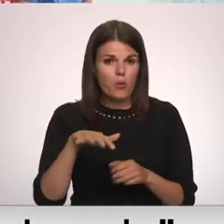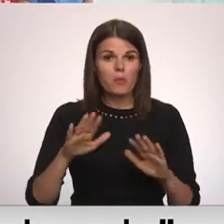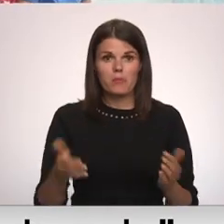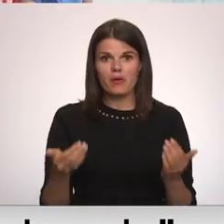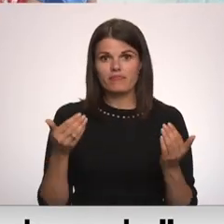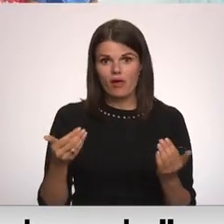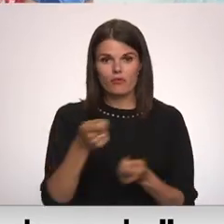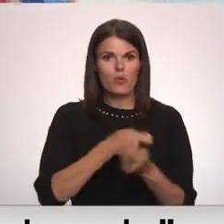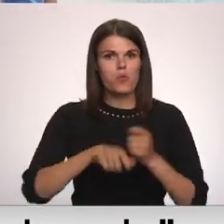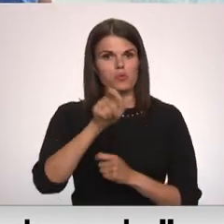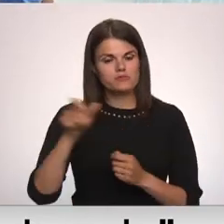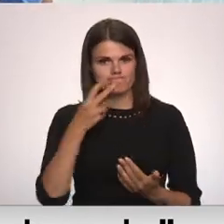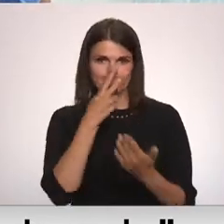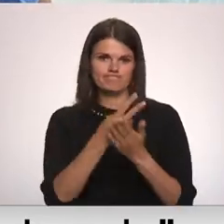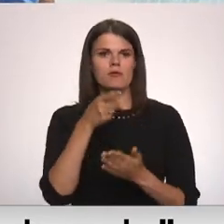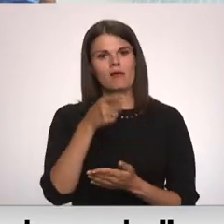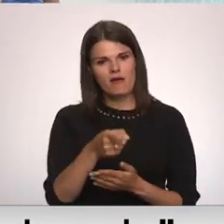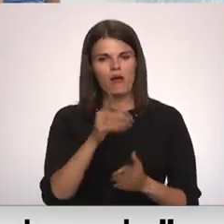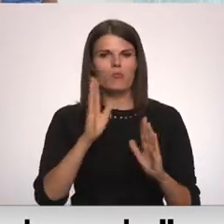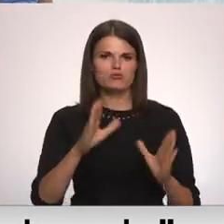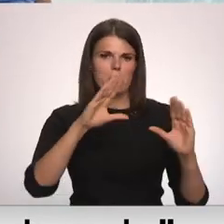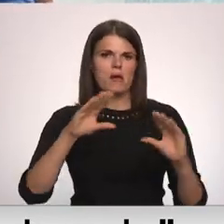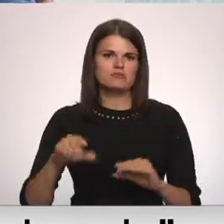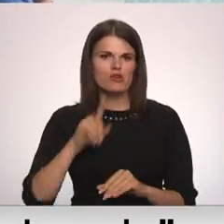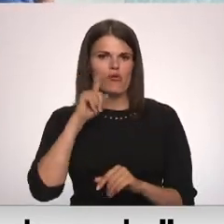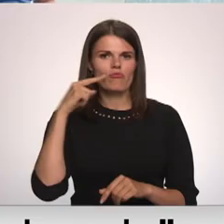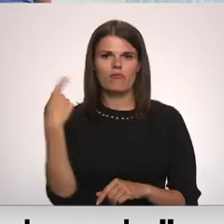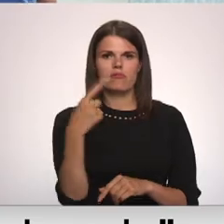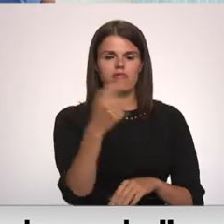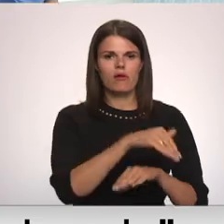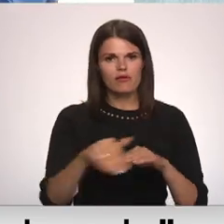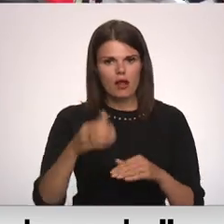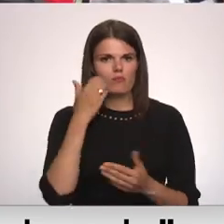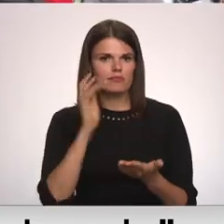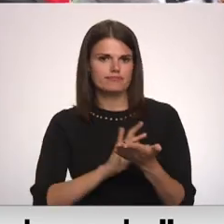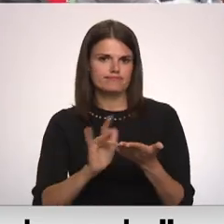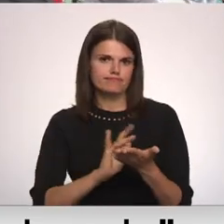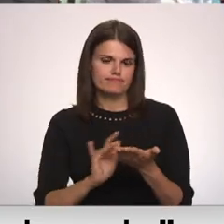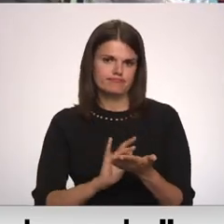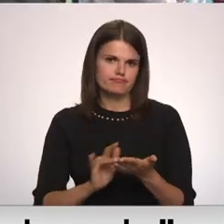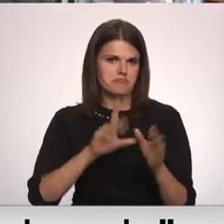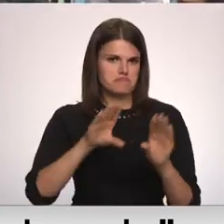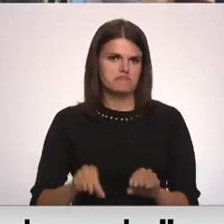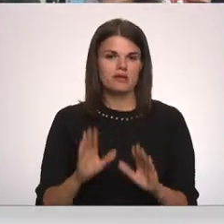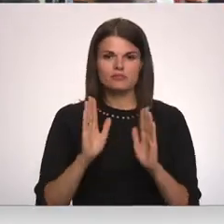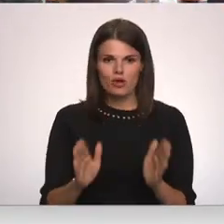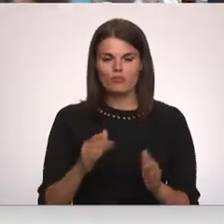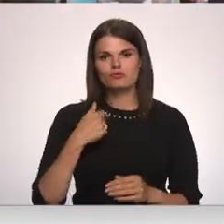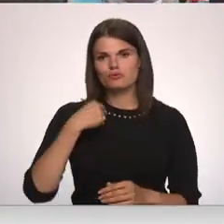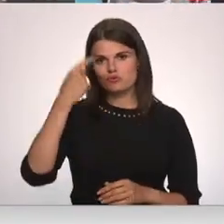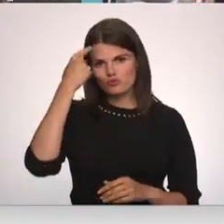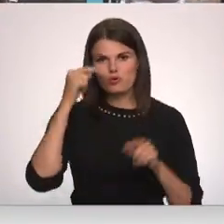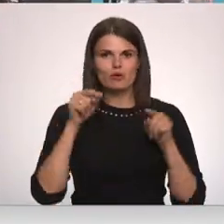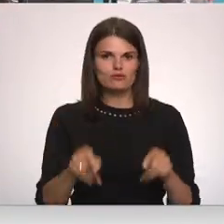tās palīdzēšot mazināt jauniešu laiskošanos uz ielām un pieviedierīcēm. Viennozīmīgi, ka es domāju, ka šī